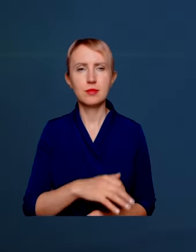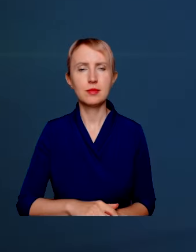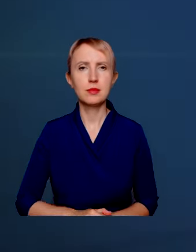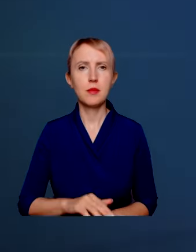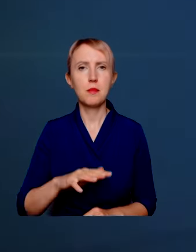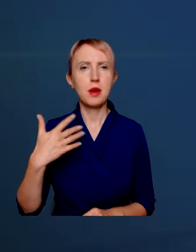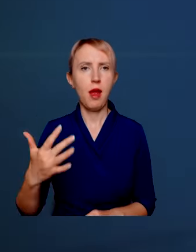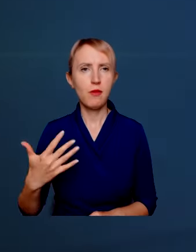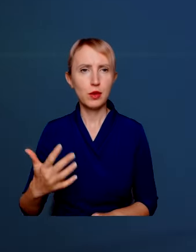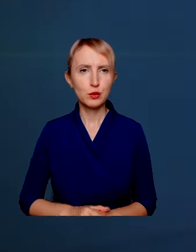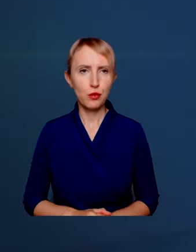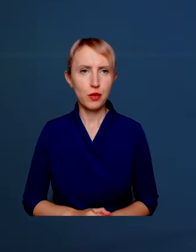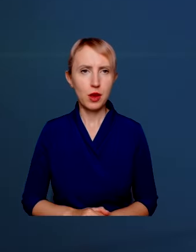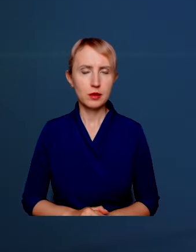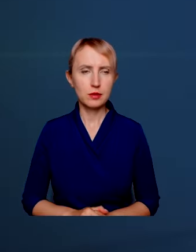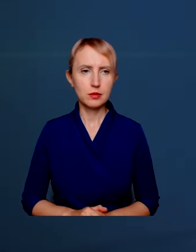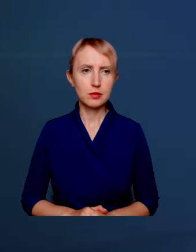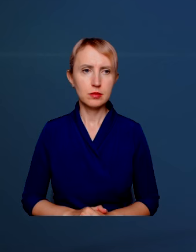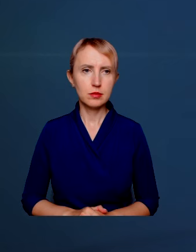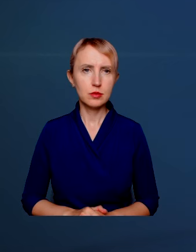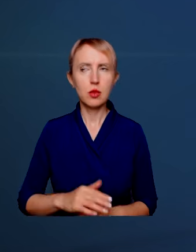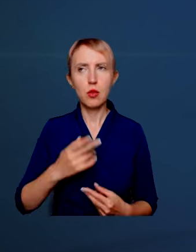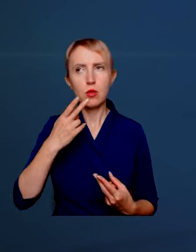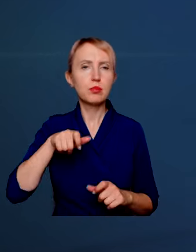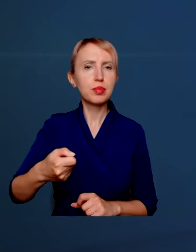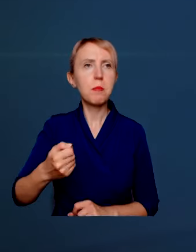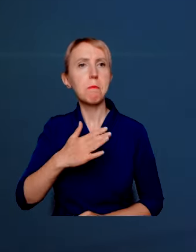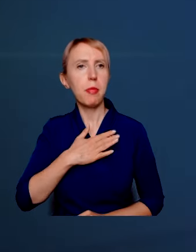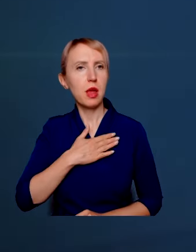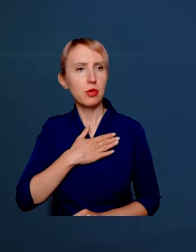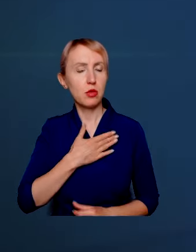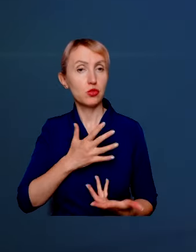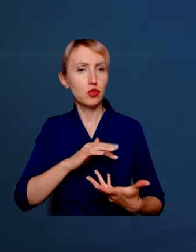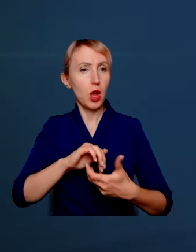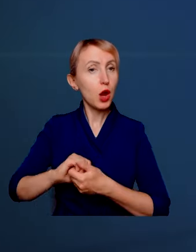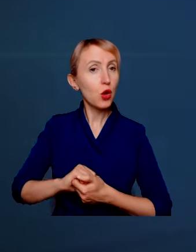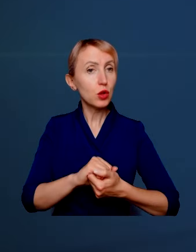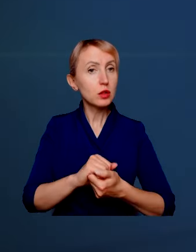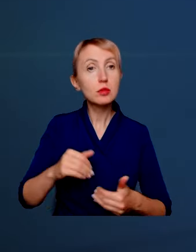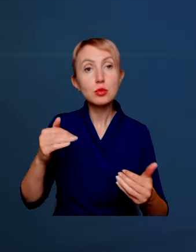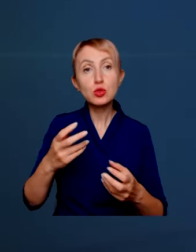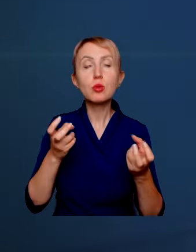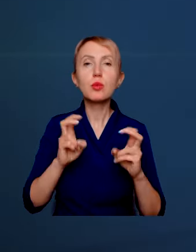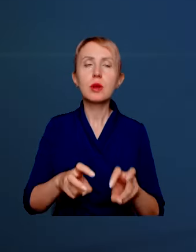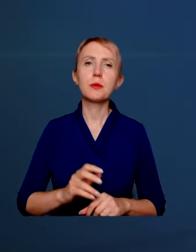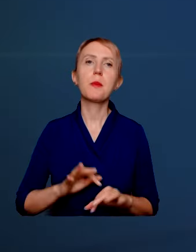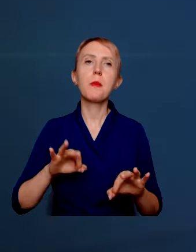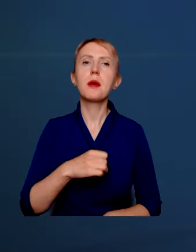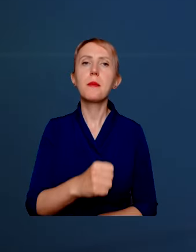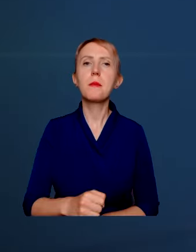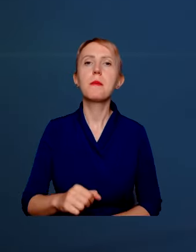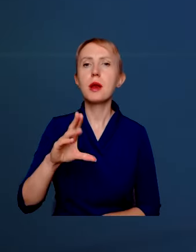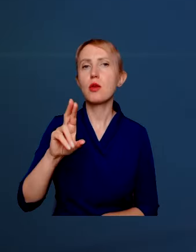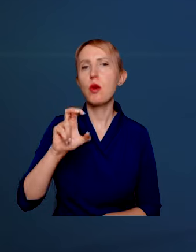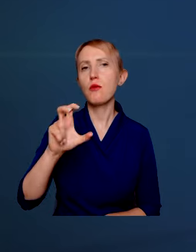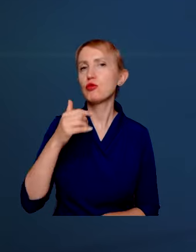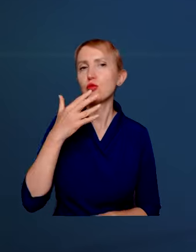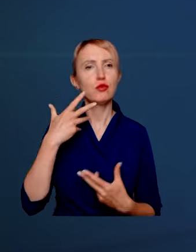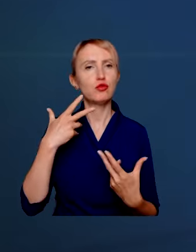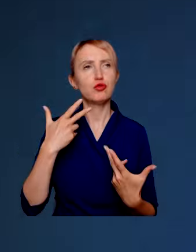prawicowa, określająca się jako patriotyczna. Czy taka koalicja może powstać, bo pan poseł Berkowicz mówi, że